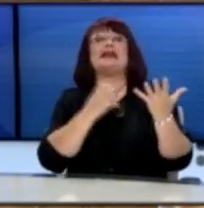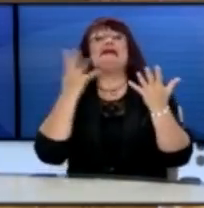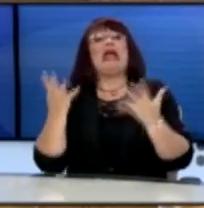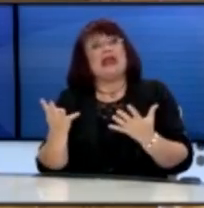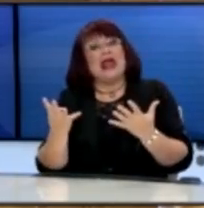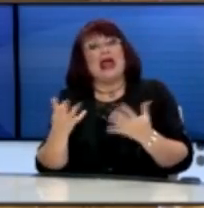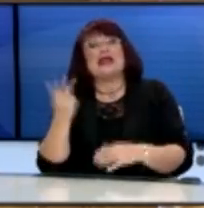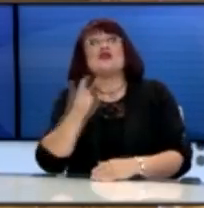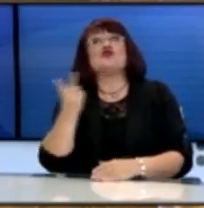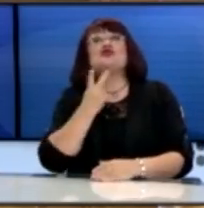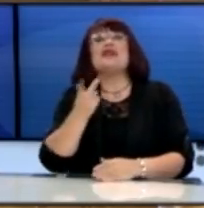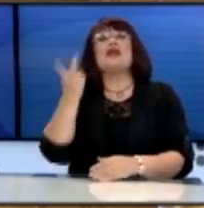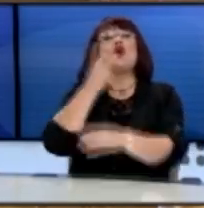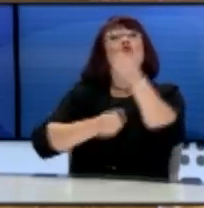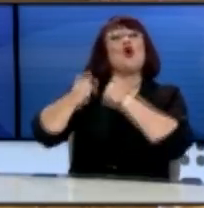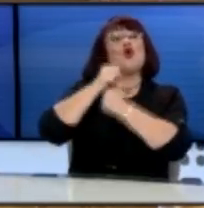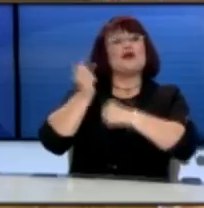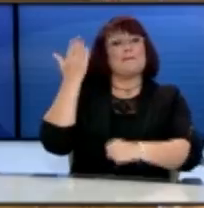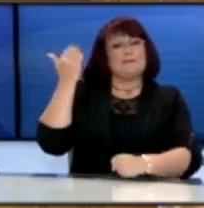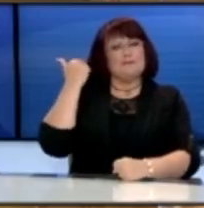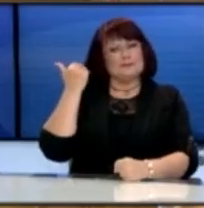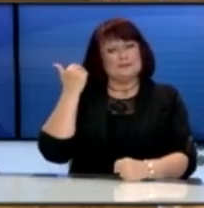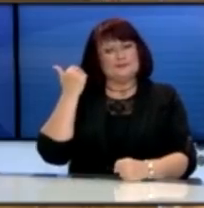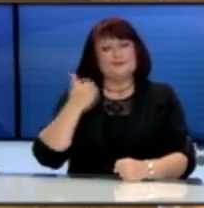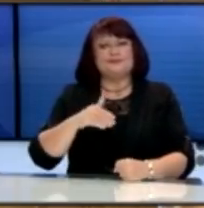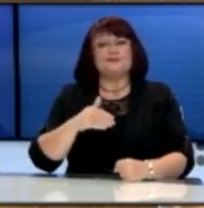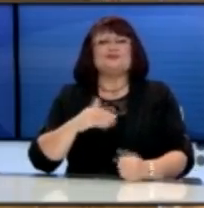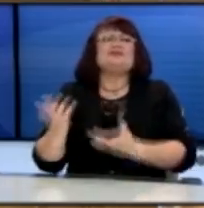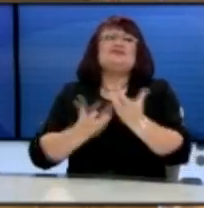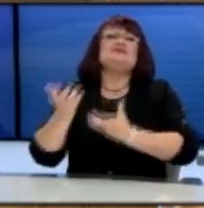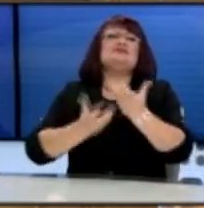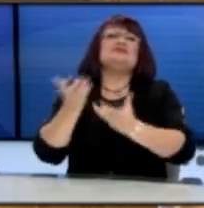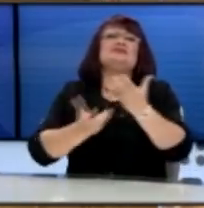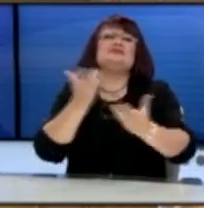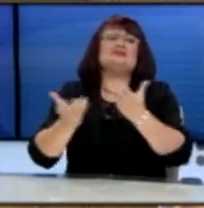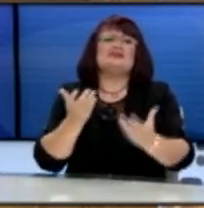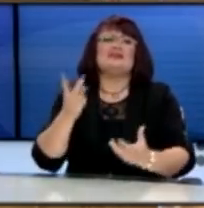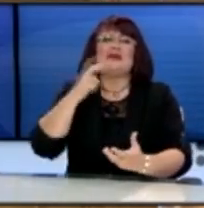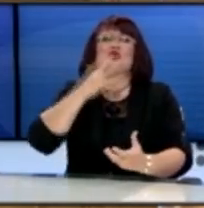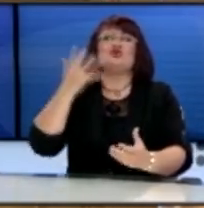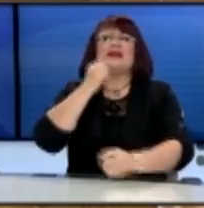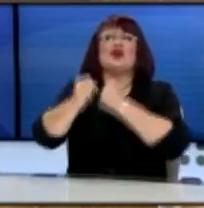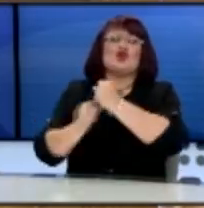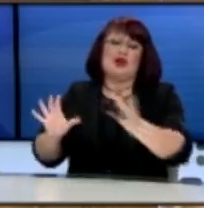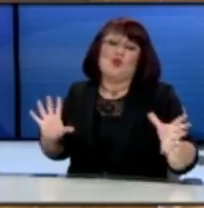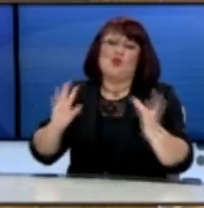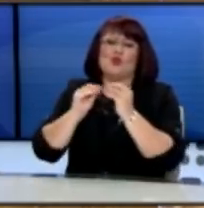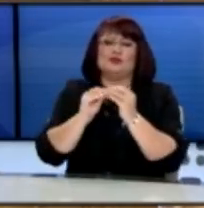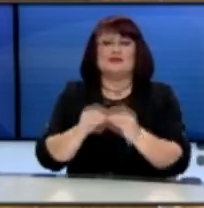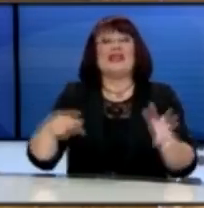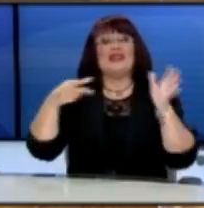1999, 22 χρόνια πριν, καταγράφηκαν οι περισσότερες πυρκαγιές των τελευταίων 25 ετών.